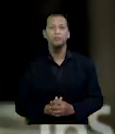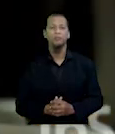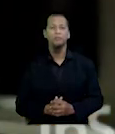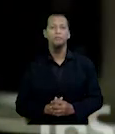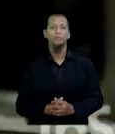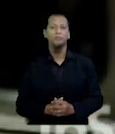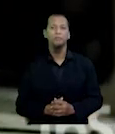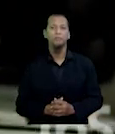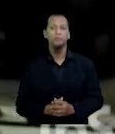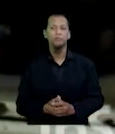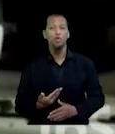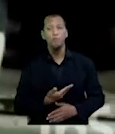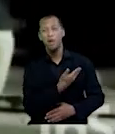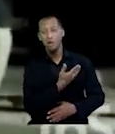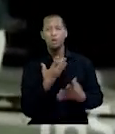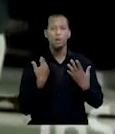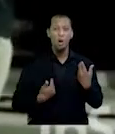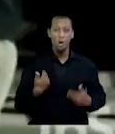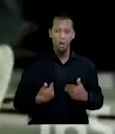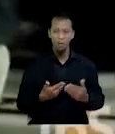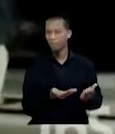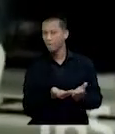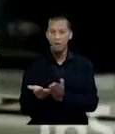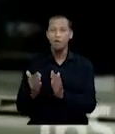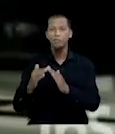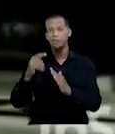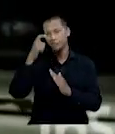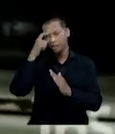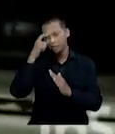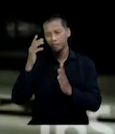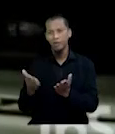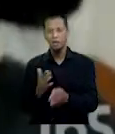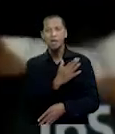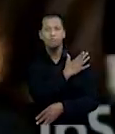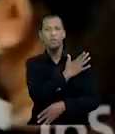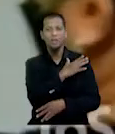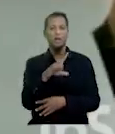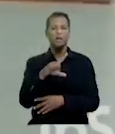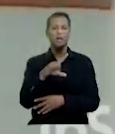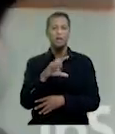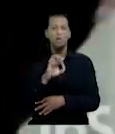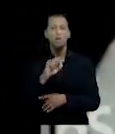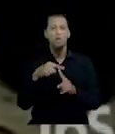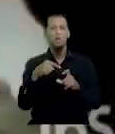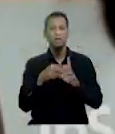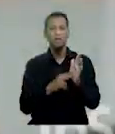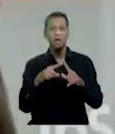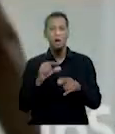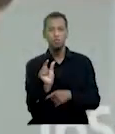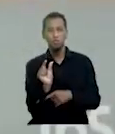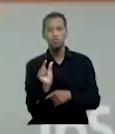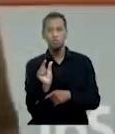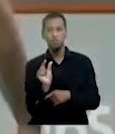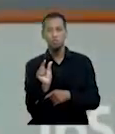Satu persatu korban luka dibawa ke Puskesmas LH di Kabupaten Rotendao, Nusa Tenggara Timur. Para korban penumpang kapal motor